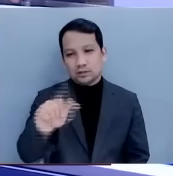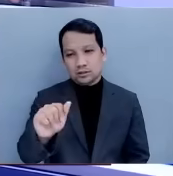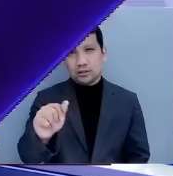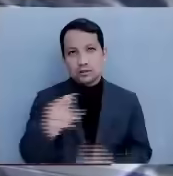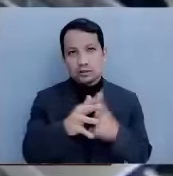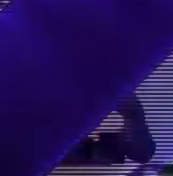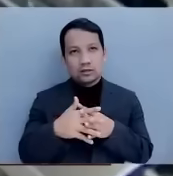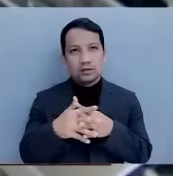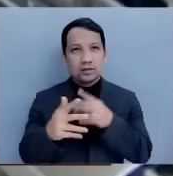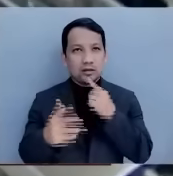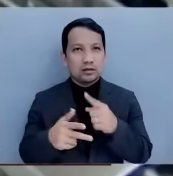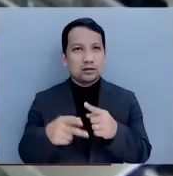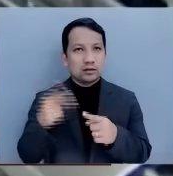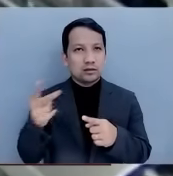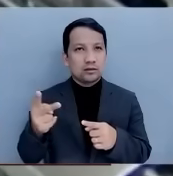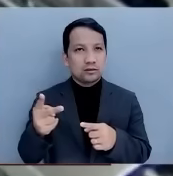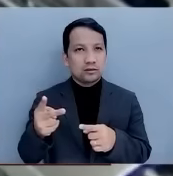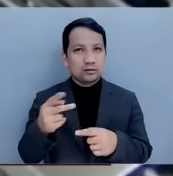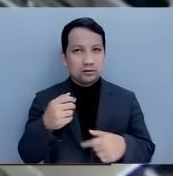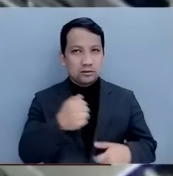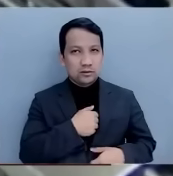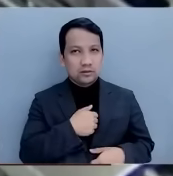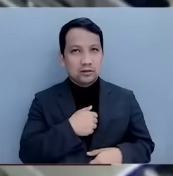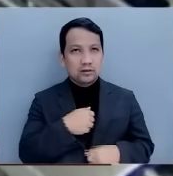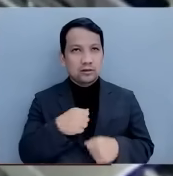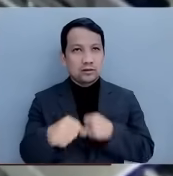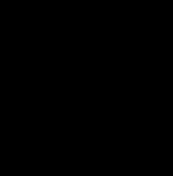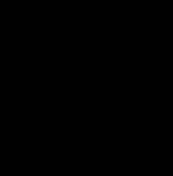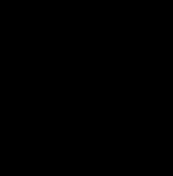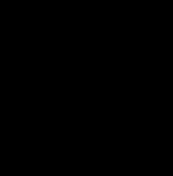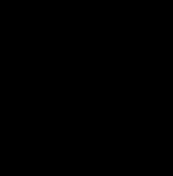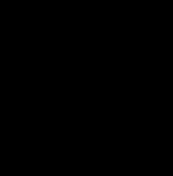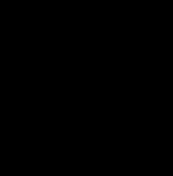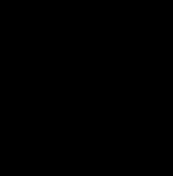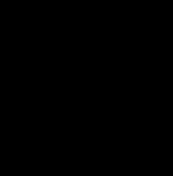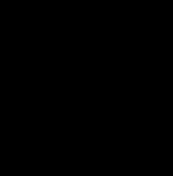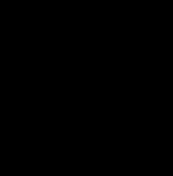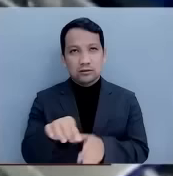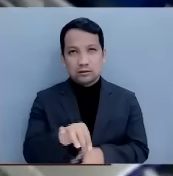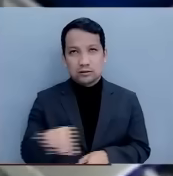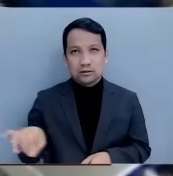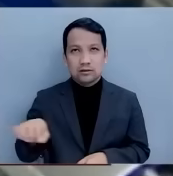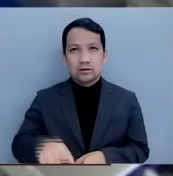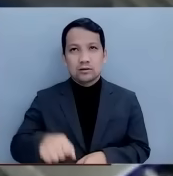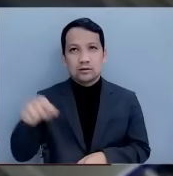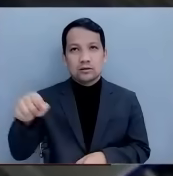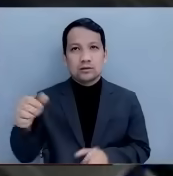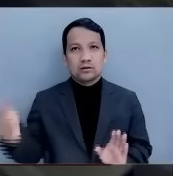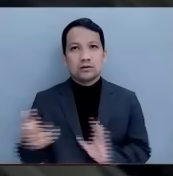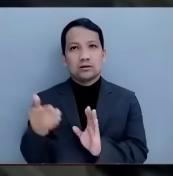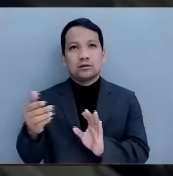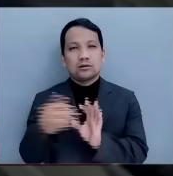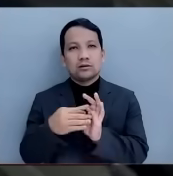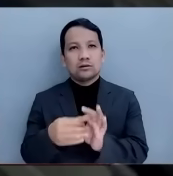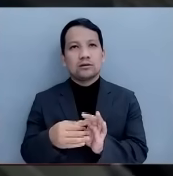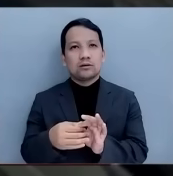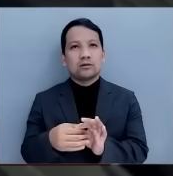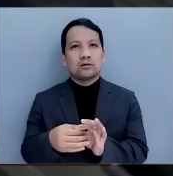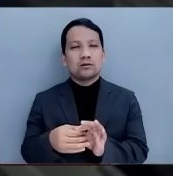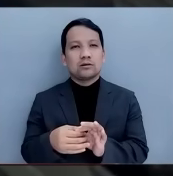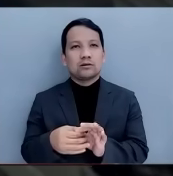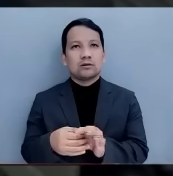Hunyo, kita ang 2 security officers na patagong binubuksan ng isang bagahe kahit nasa harap sila siya ng mga